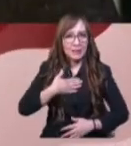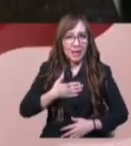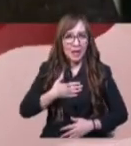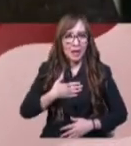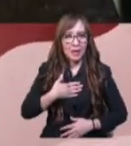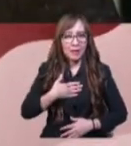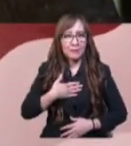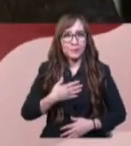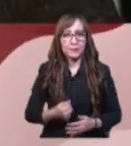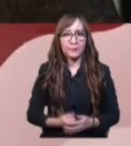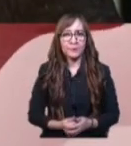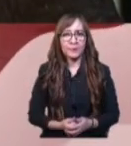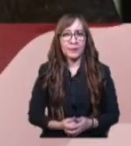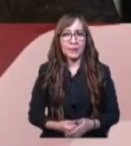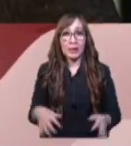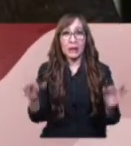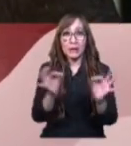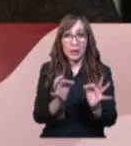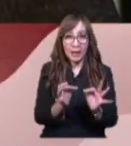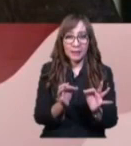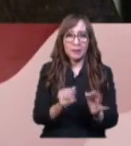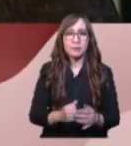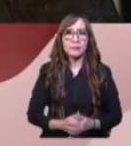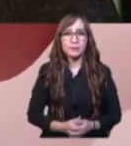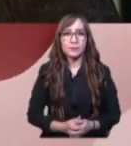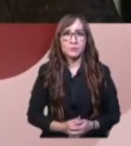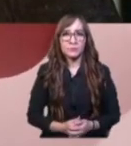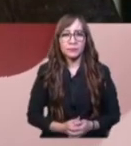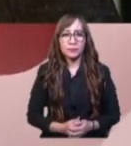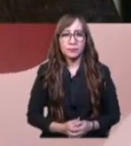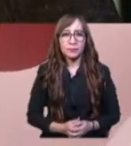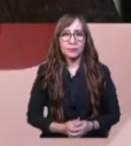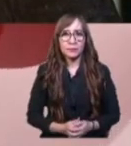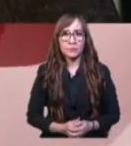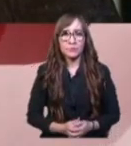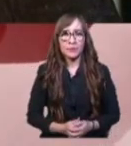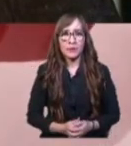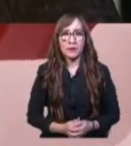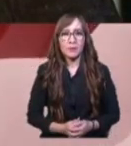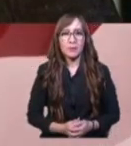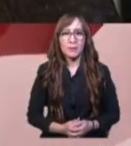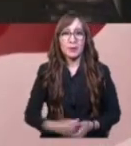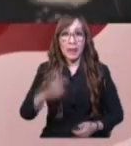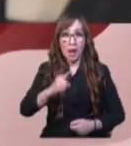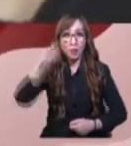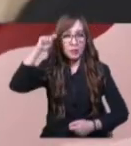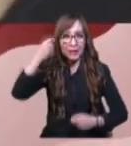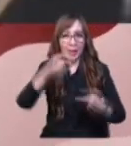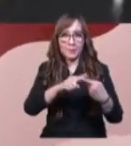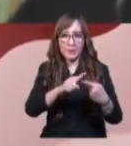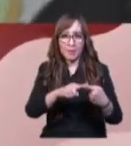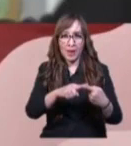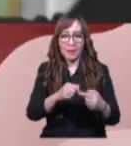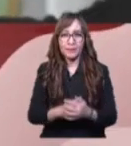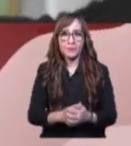terbayang sebenarnya ada berapa banyak yang akan suka sama produk kita. Jadi yang harus kita ingat pertama dalam konteks